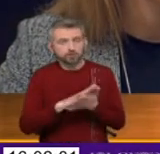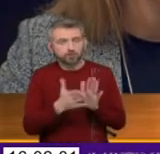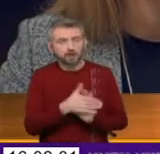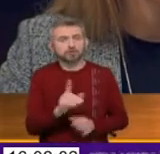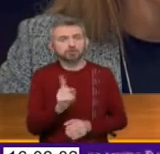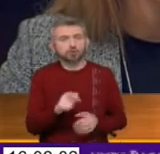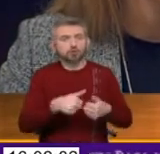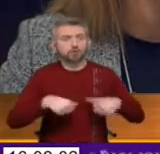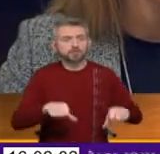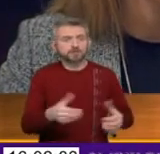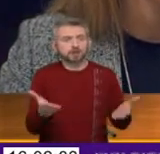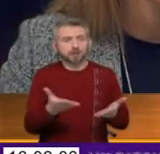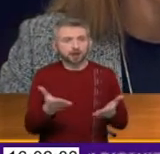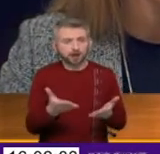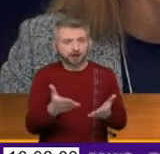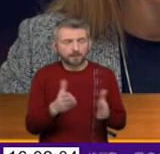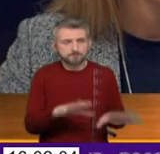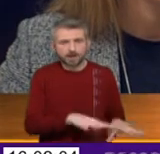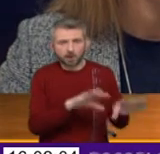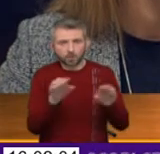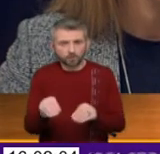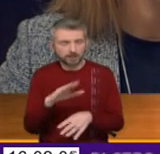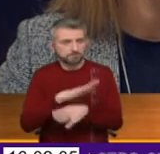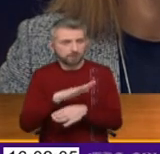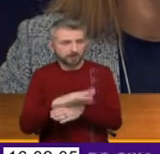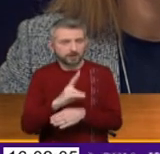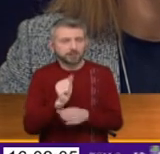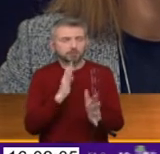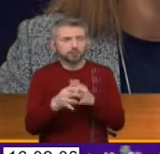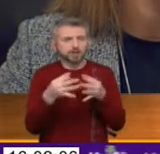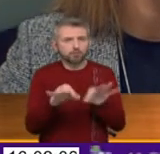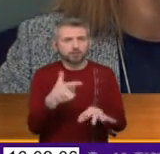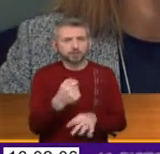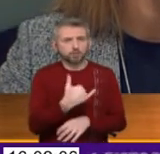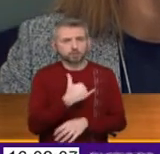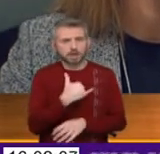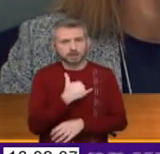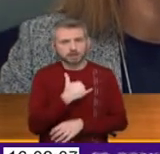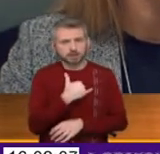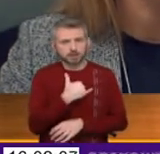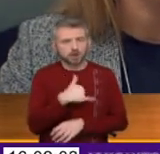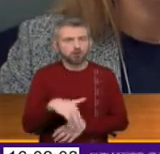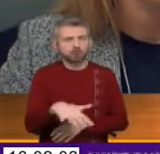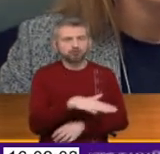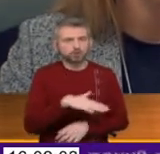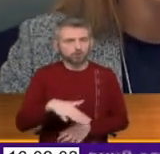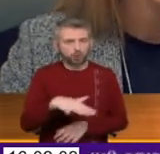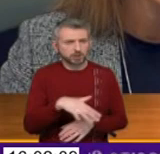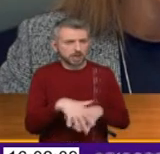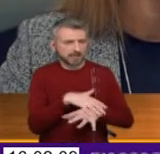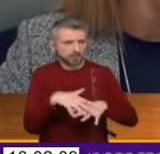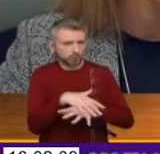що комісія, яка переносить нас мафи, а на свободи, там, де в нас зона, так би мовити,